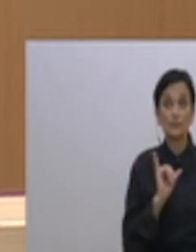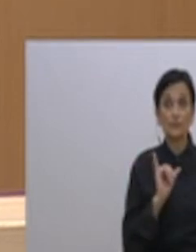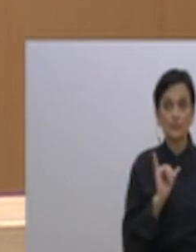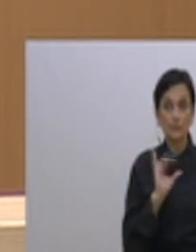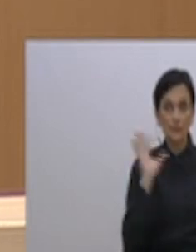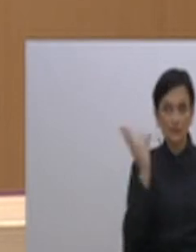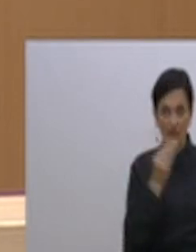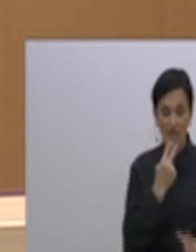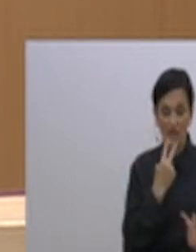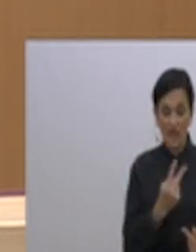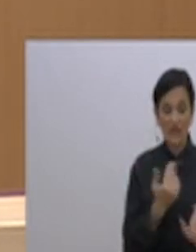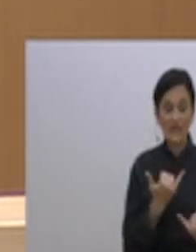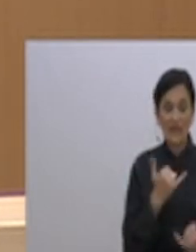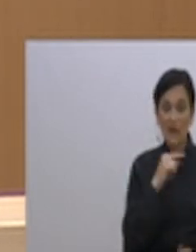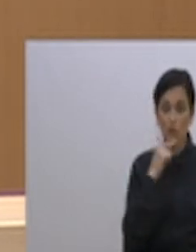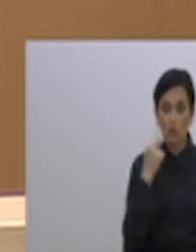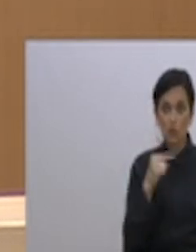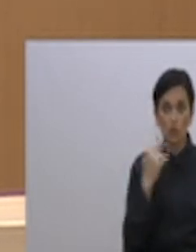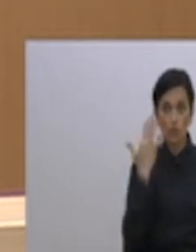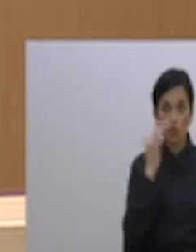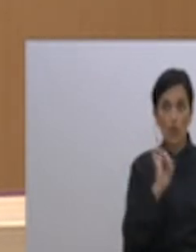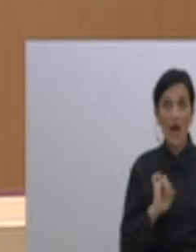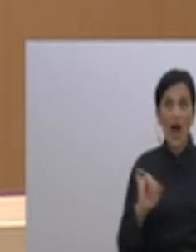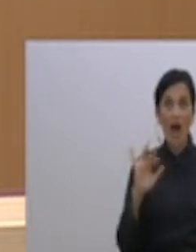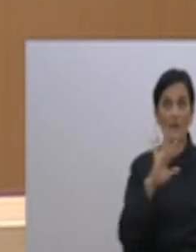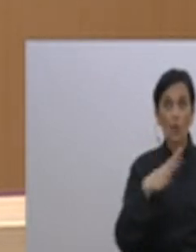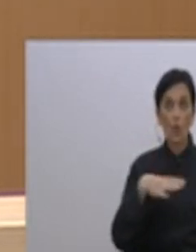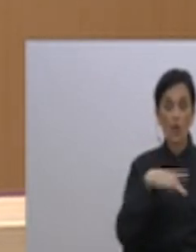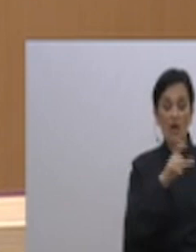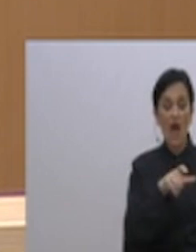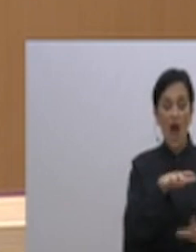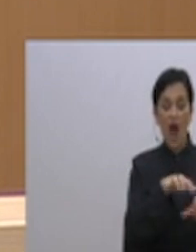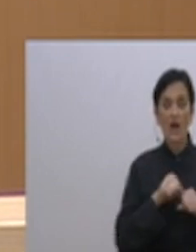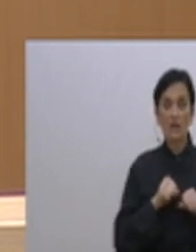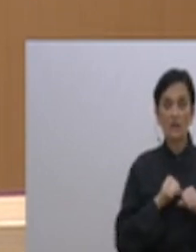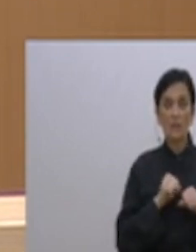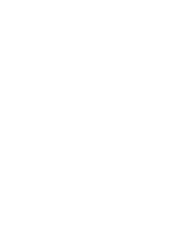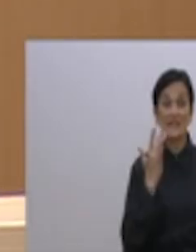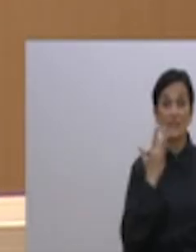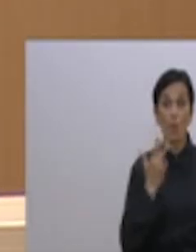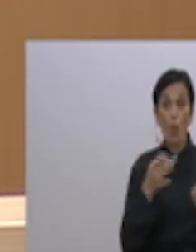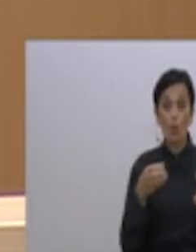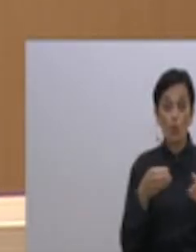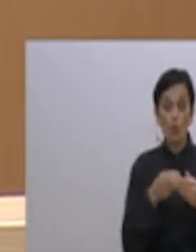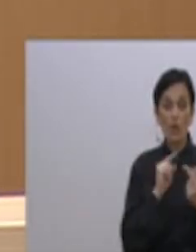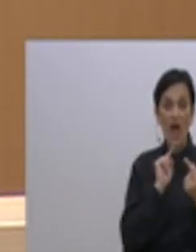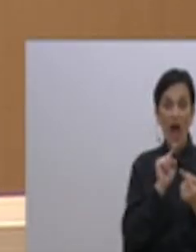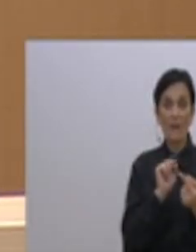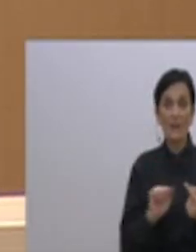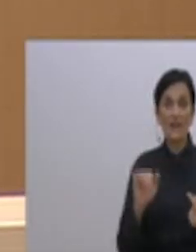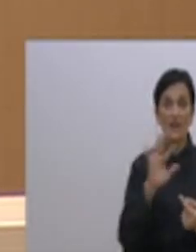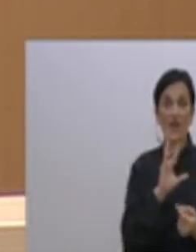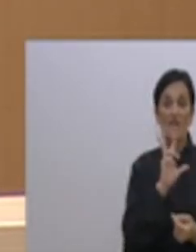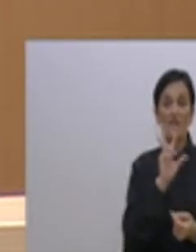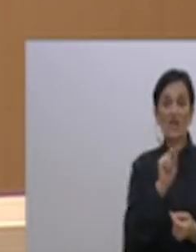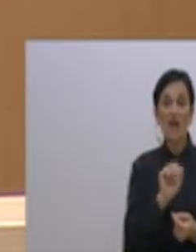ყველა ხედავს, რომ დღეს რუსული ოცნება ევროპელ ქართველ ხალხს ართმევს ევროპულ მომავალს. ის ანტიდასალური რიტორიკის